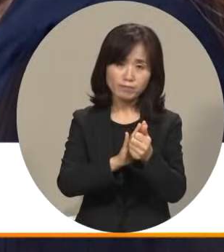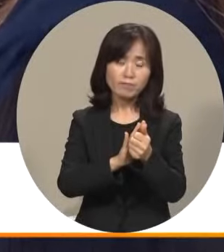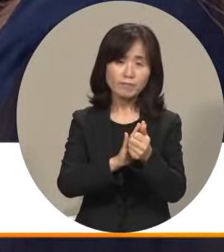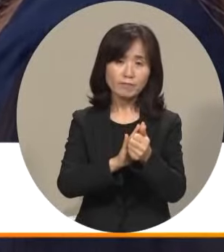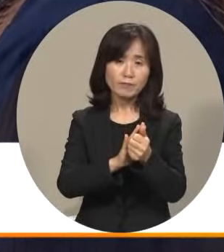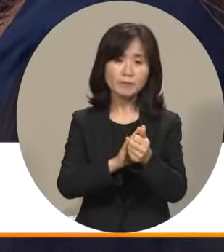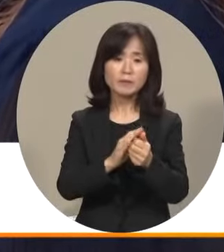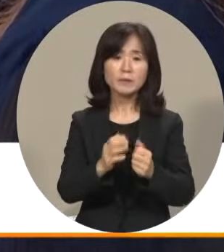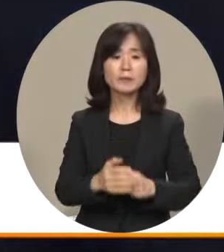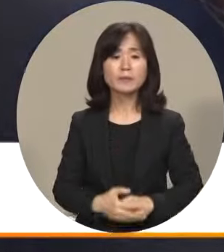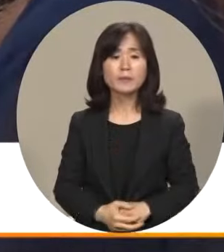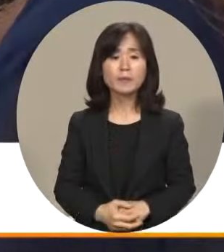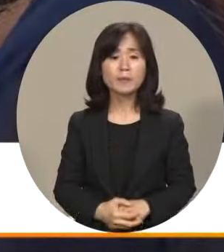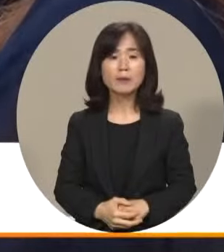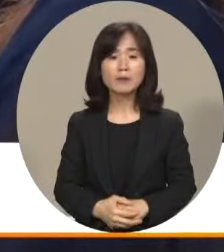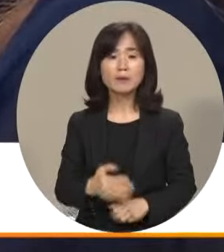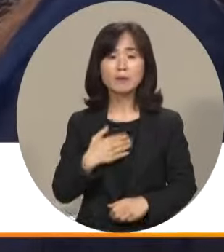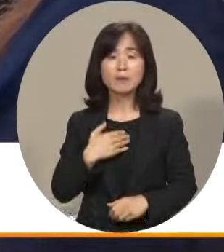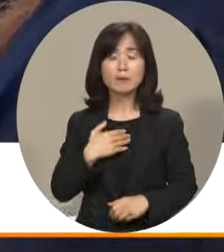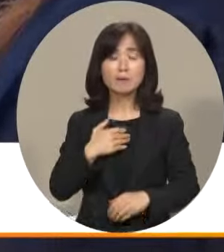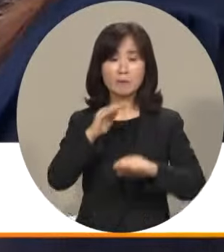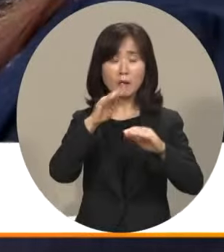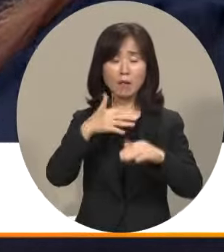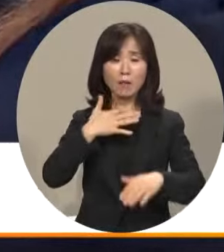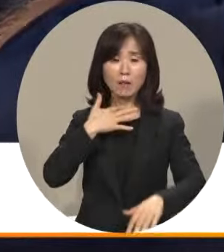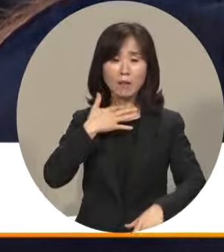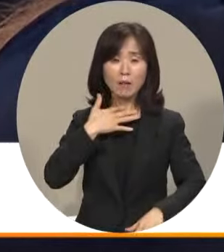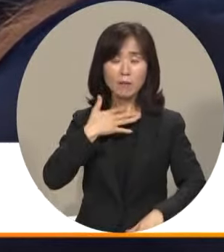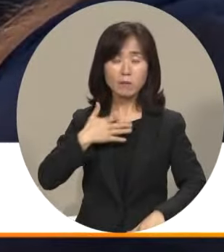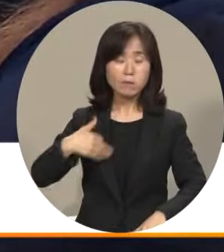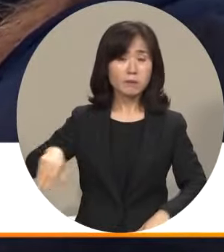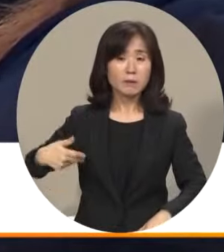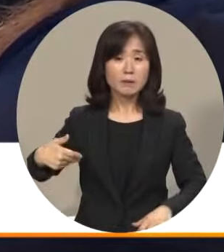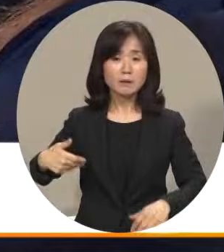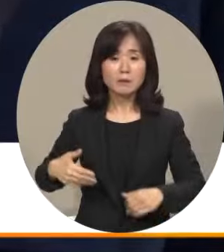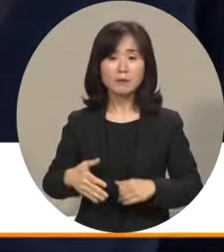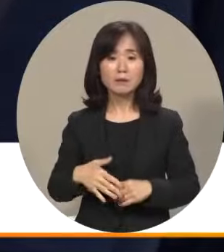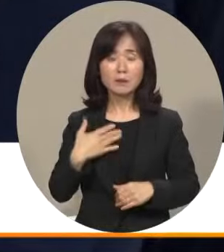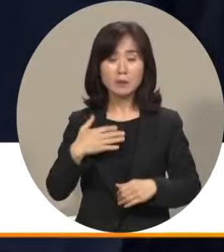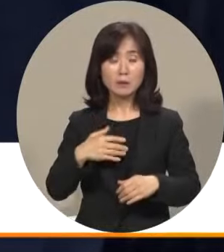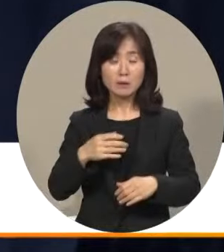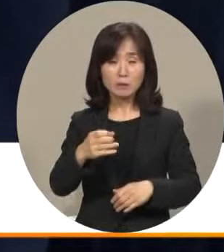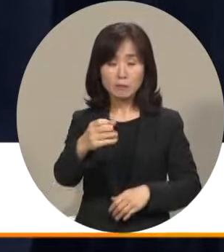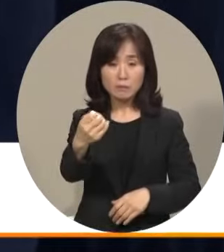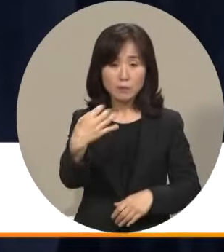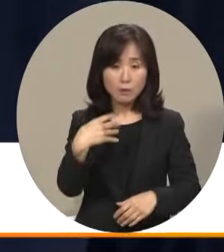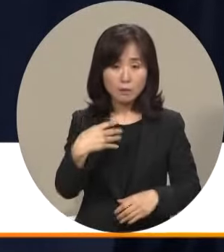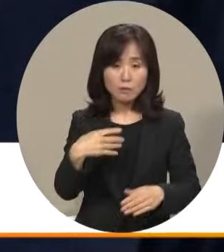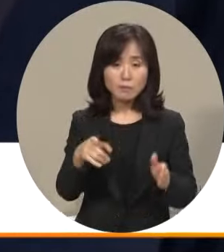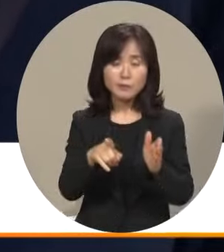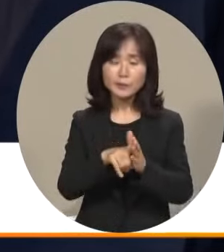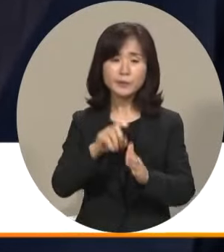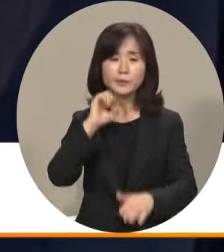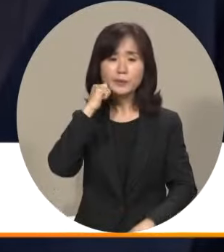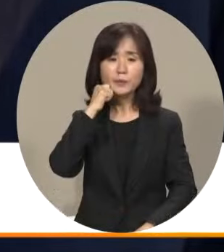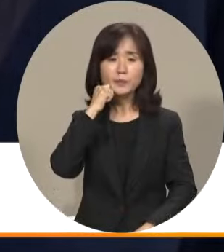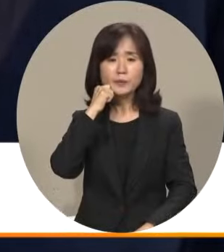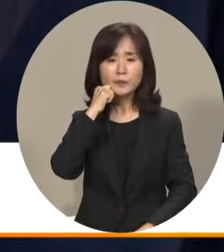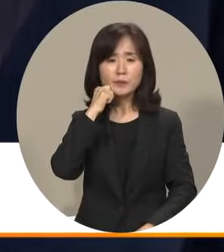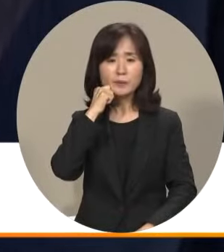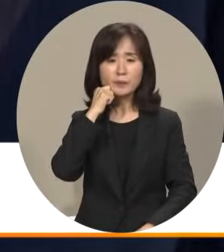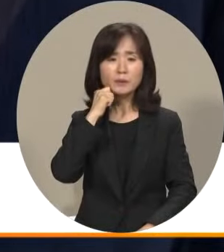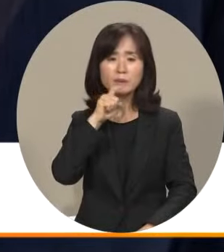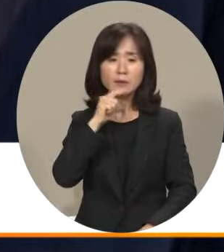저희는 전혀 그런 걸 알지 못했었고 솔직히 안 믿겼거든요. 안타까웠죠. 많이